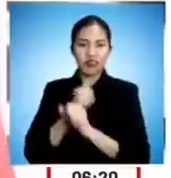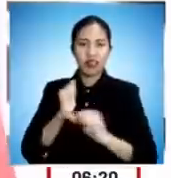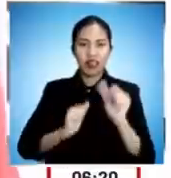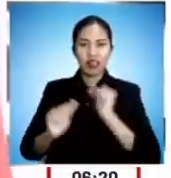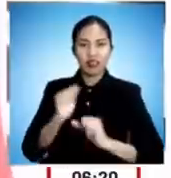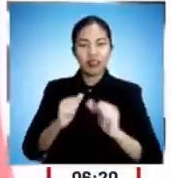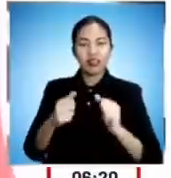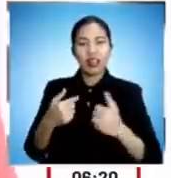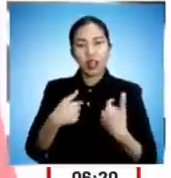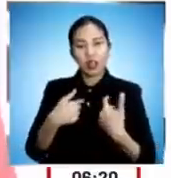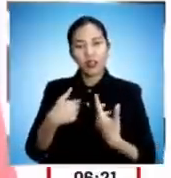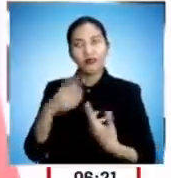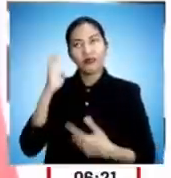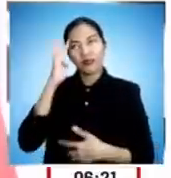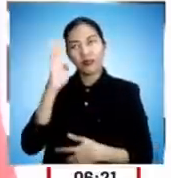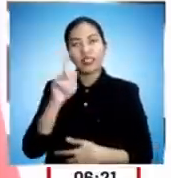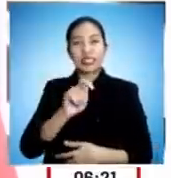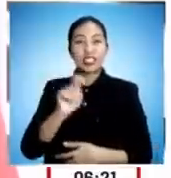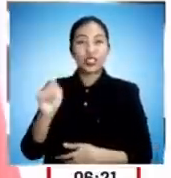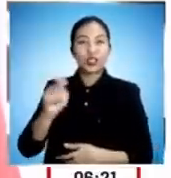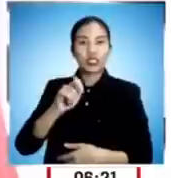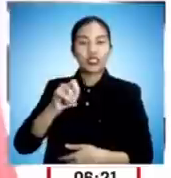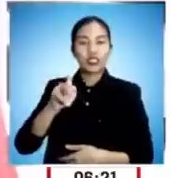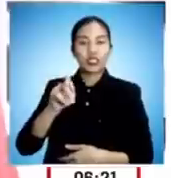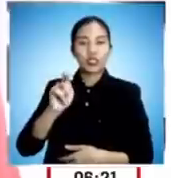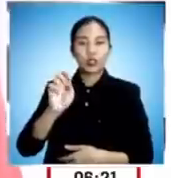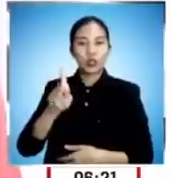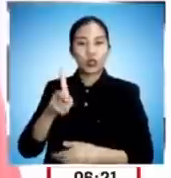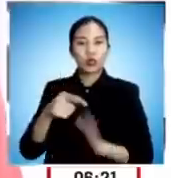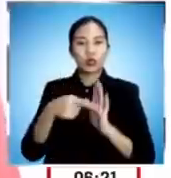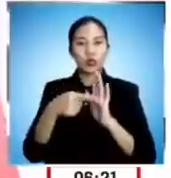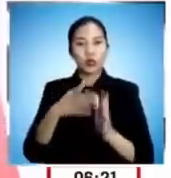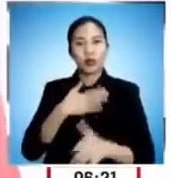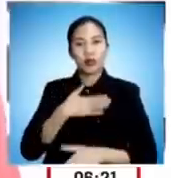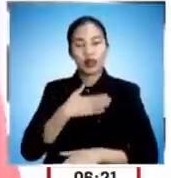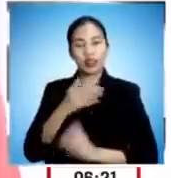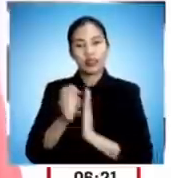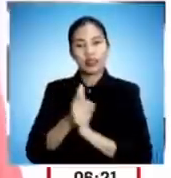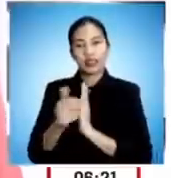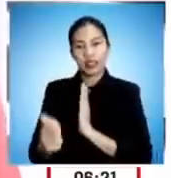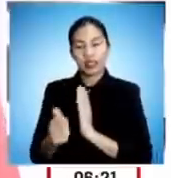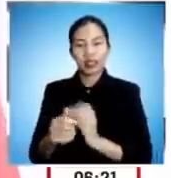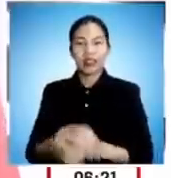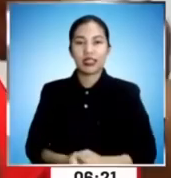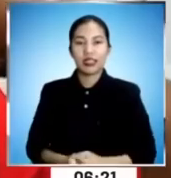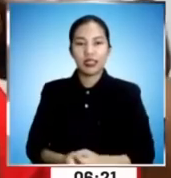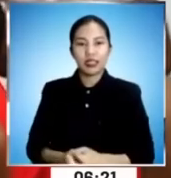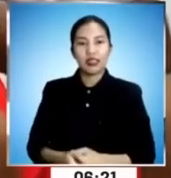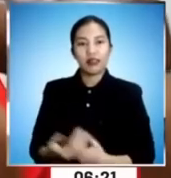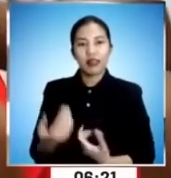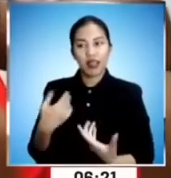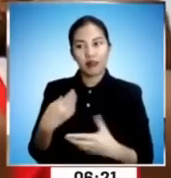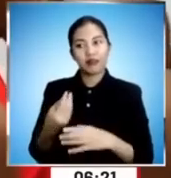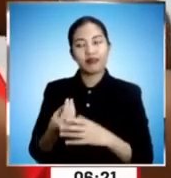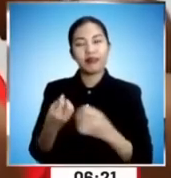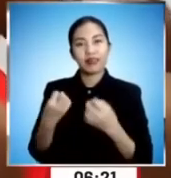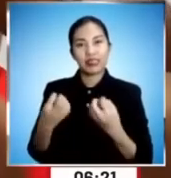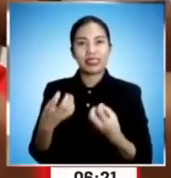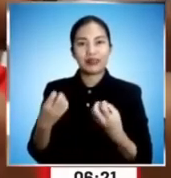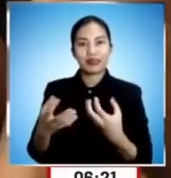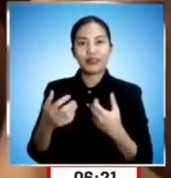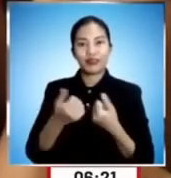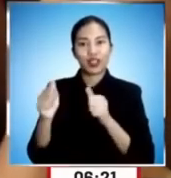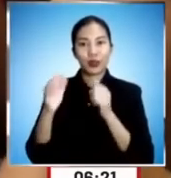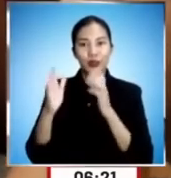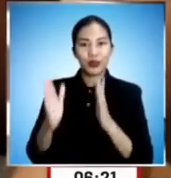ako nakakuha ng platform para i-showcase yung talent ko. Kaya through that, nag-grow yung followers ko. Hinihintay daw niya ang kanyang